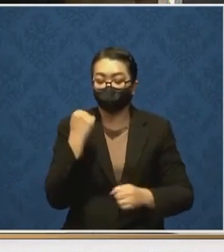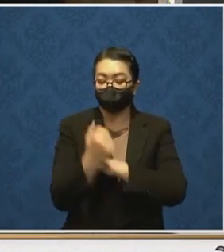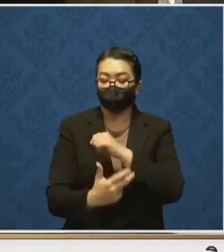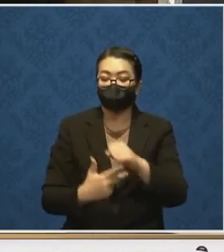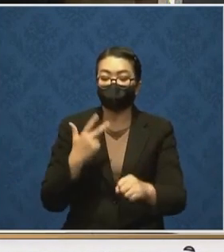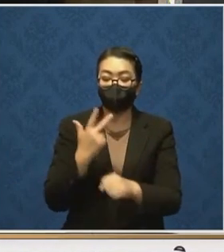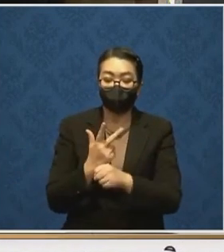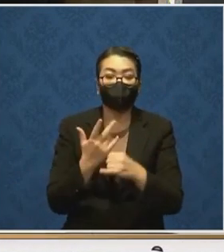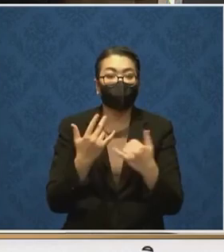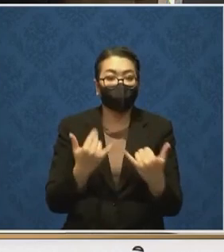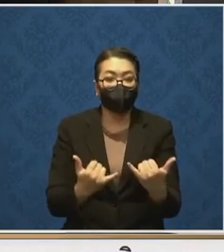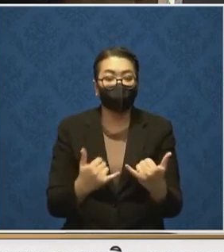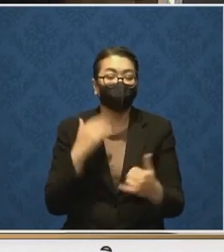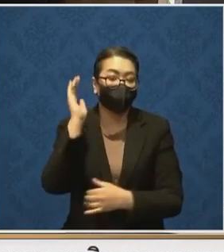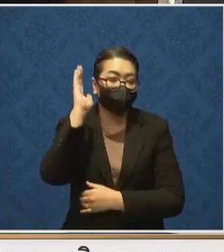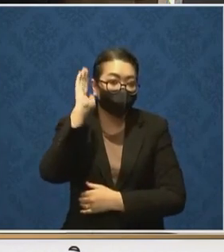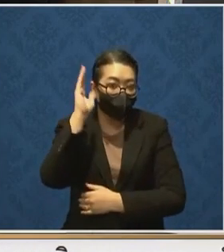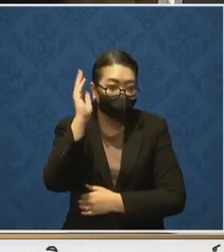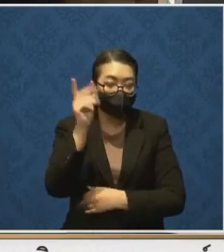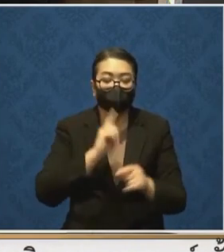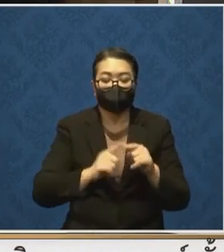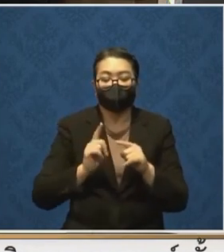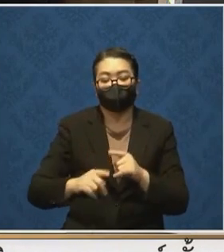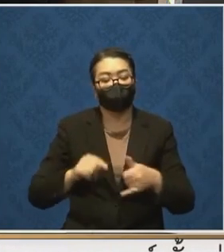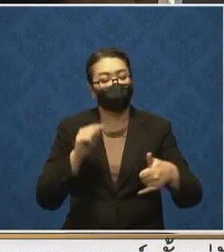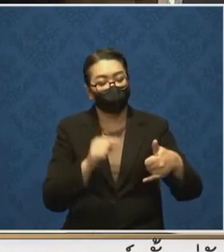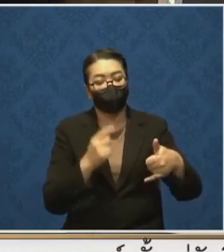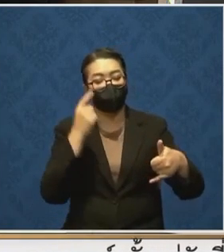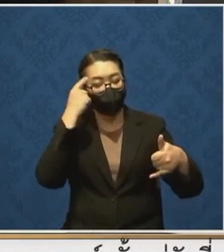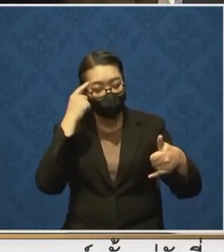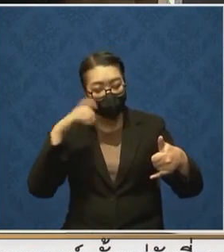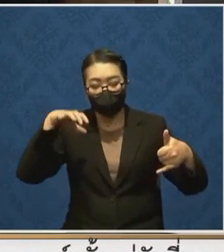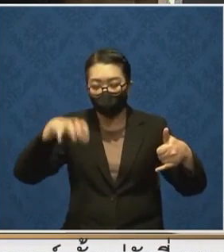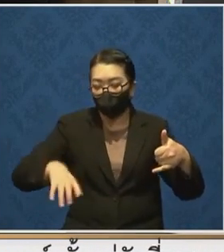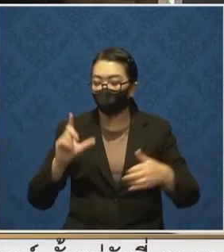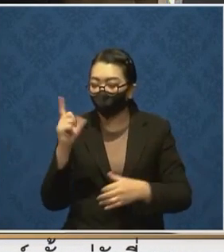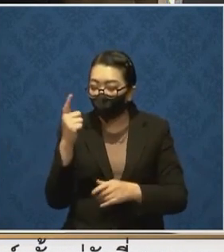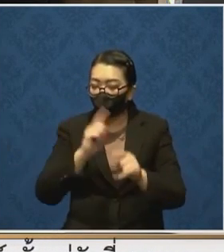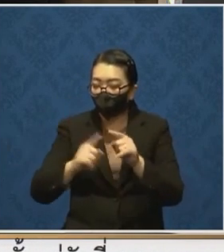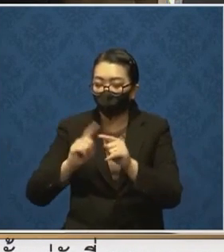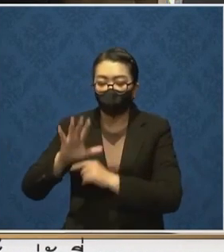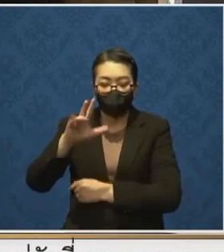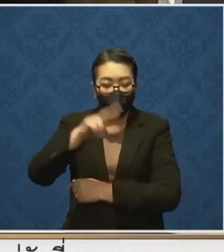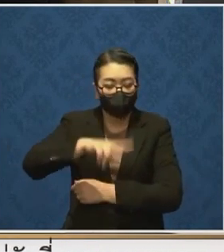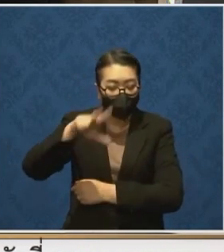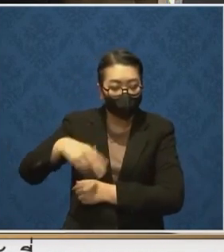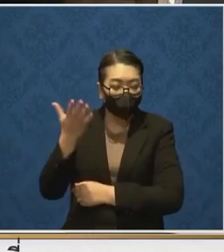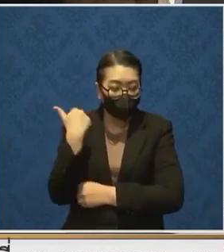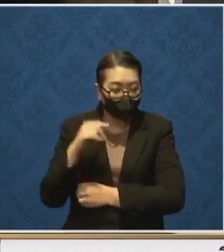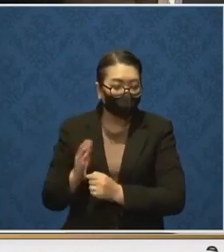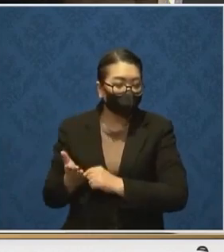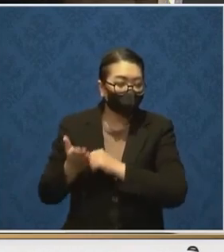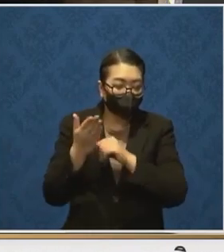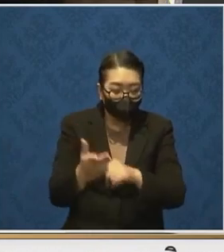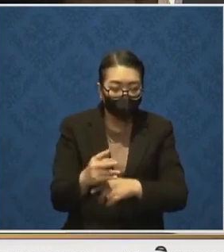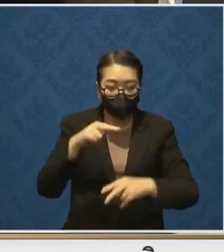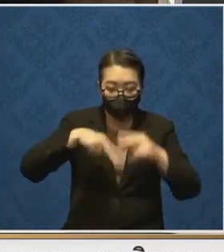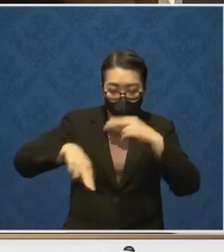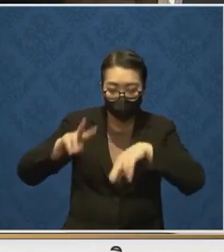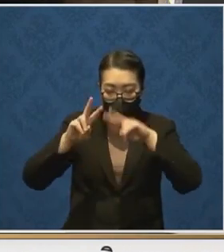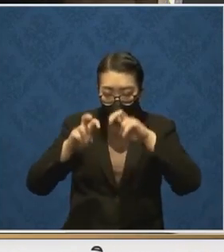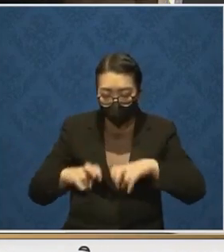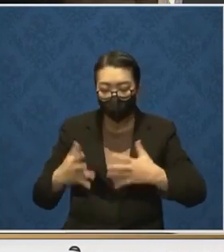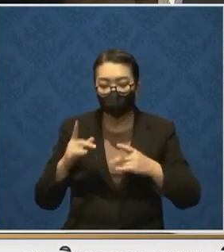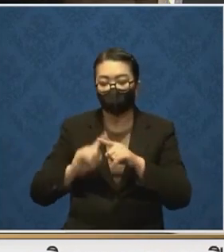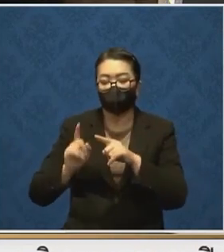ที่ผ่านมานอกจากการอภิบรายเปิดโปรง คดีมเหทองคาราของภักเพื่อไทยในสภาพุทแนรกษุดอนแห่นี้ ที่มีมา